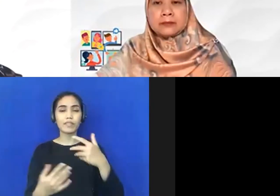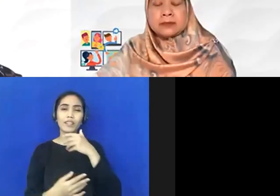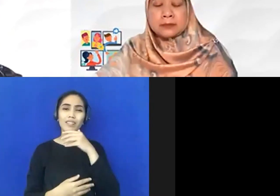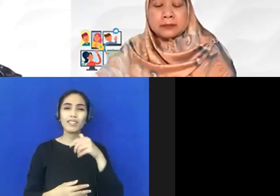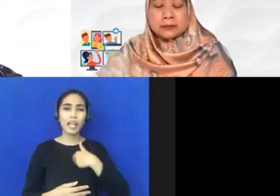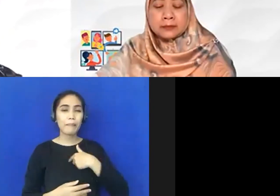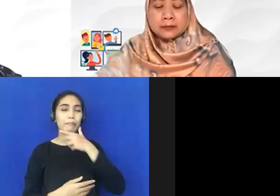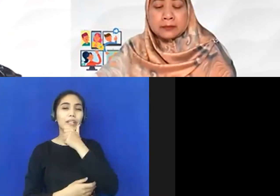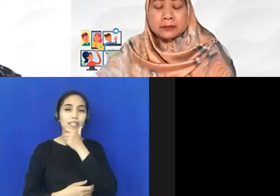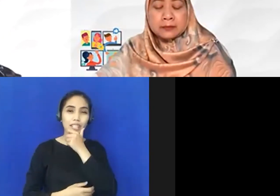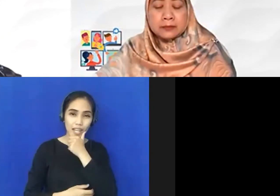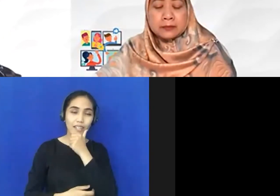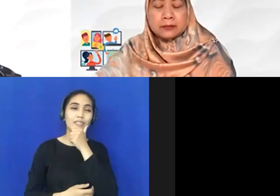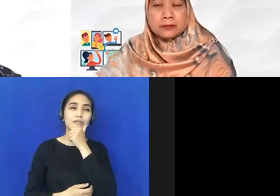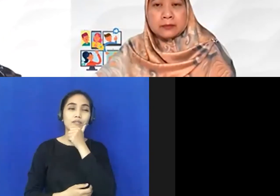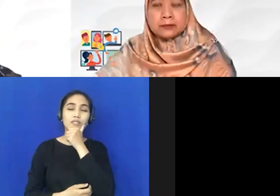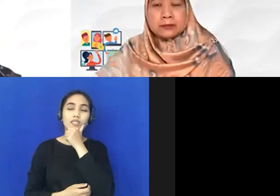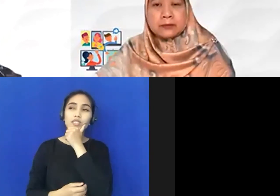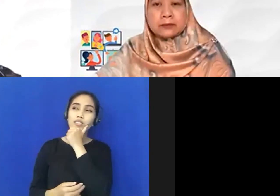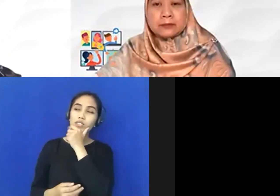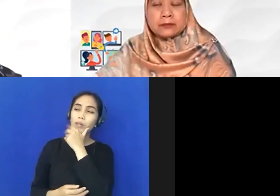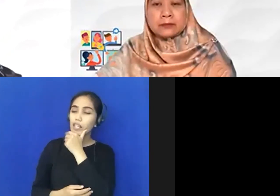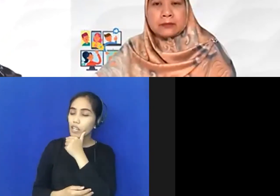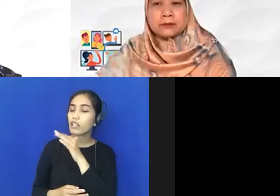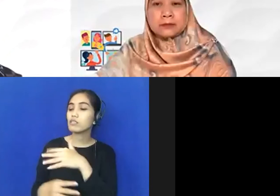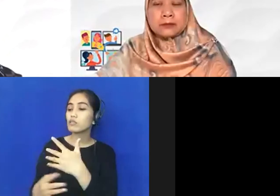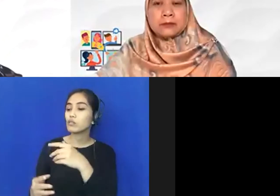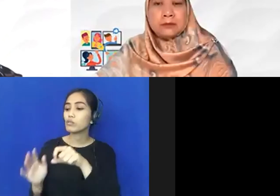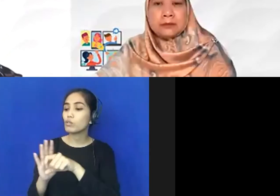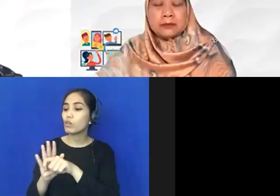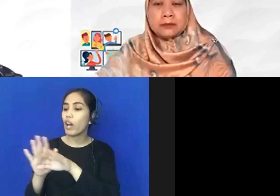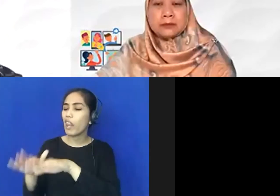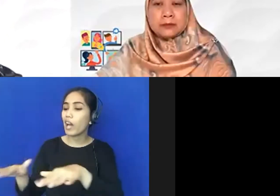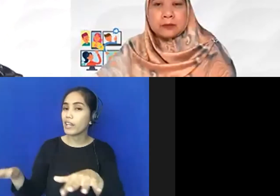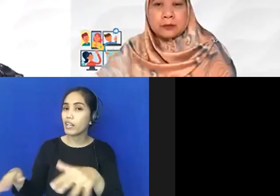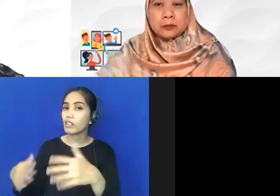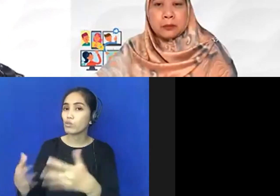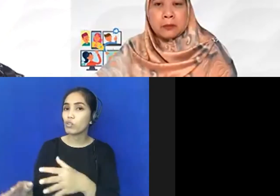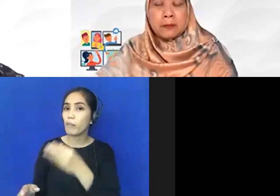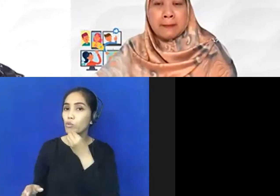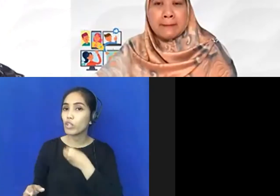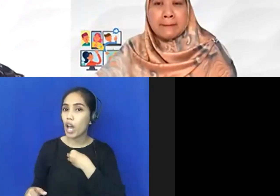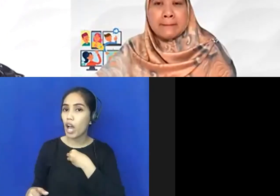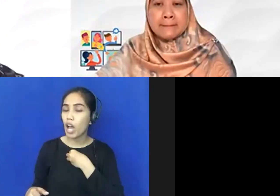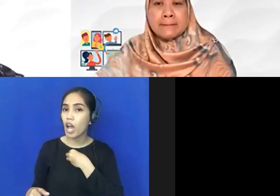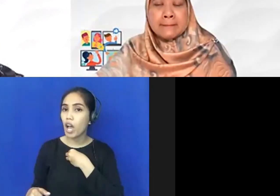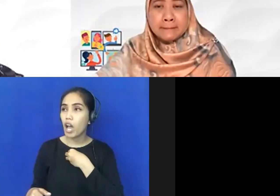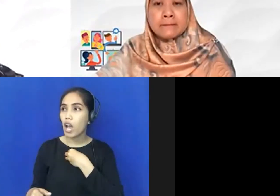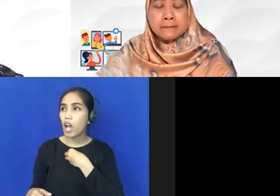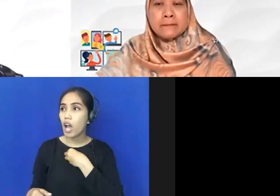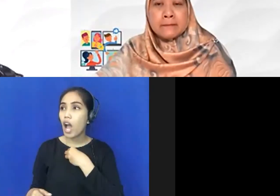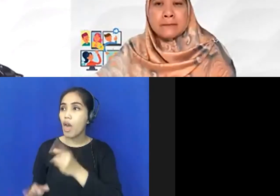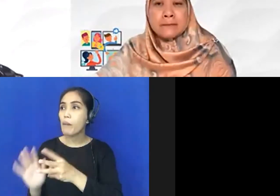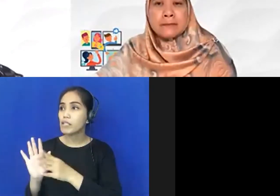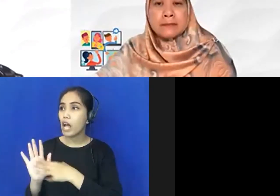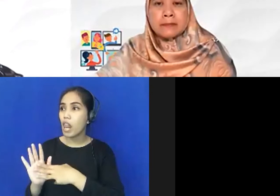aja, terutama terkait teman-teman yang misalnya anak yang memang sudah punya kelainan mental sebelumnya,